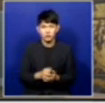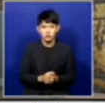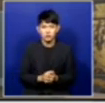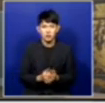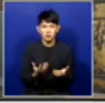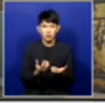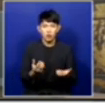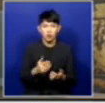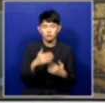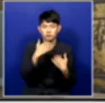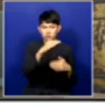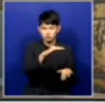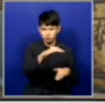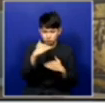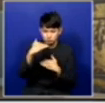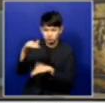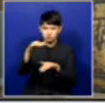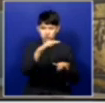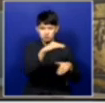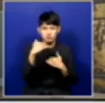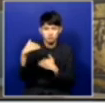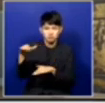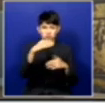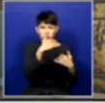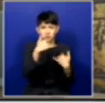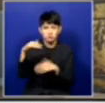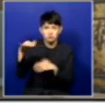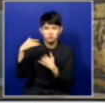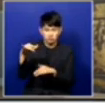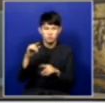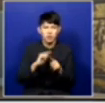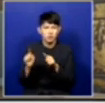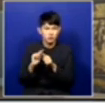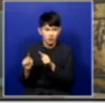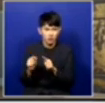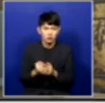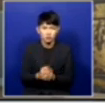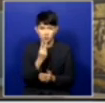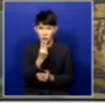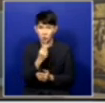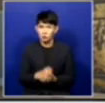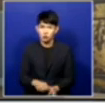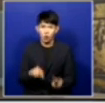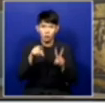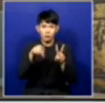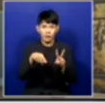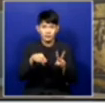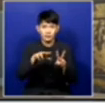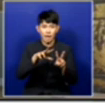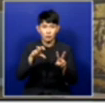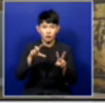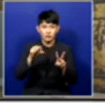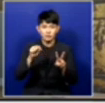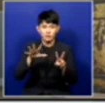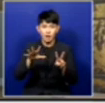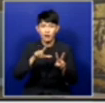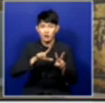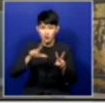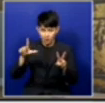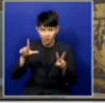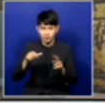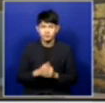และนำเข้าเห็นไหมครับว่ามูลค่าของการส่งออกนั้นเนี่ยมีถึง 2,325 ล้านนำเข้